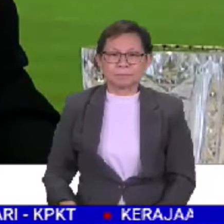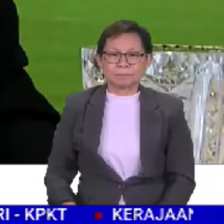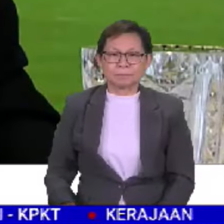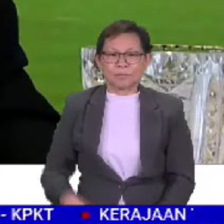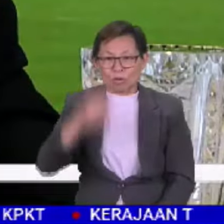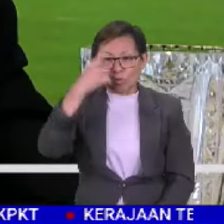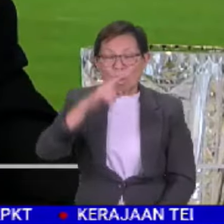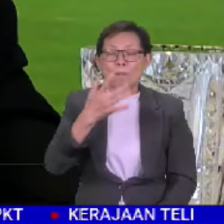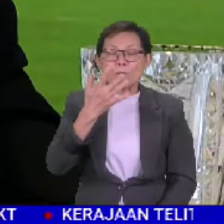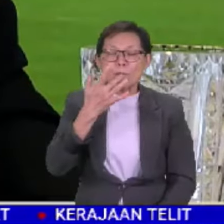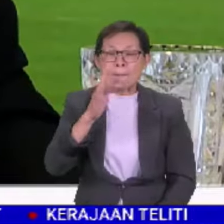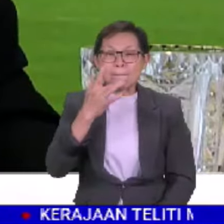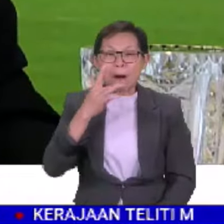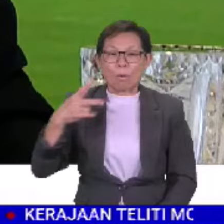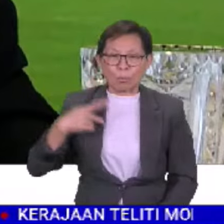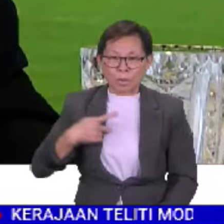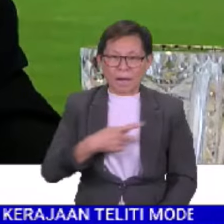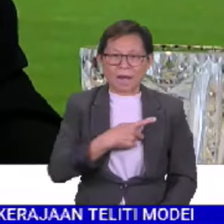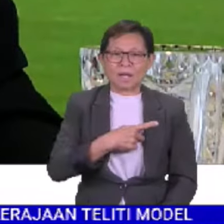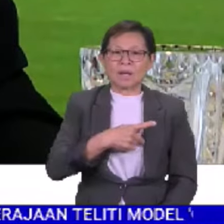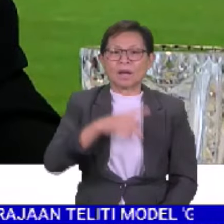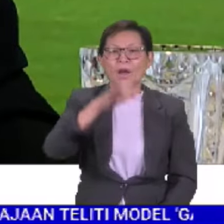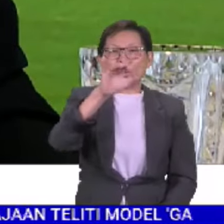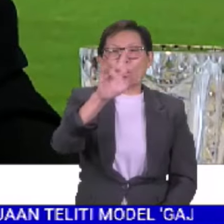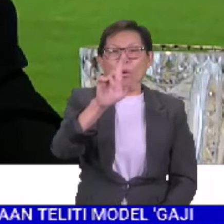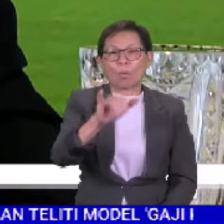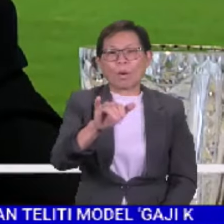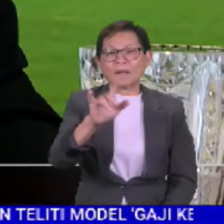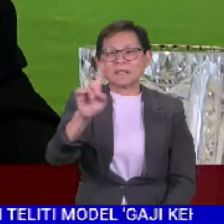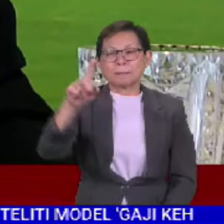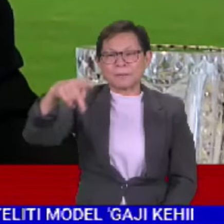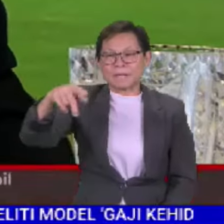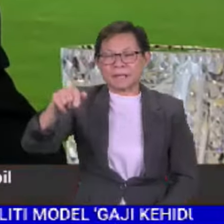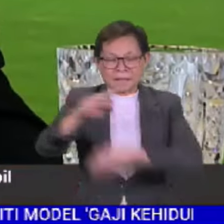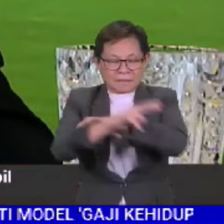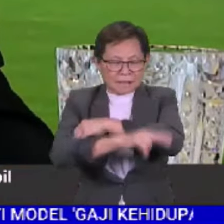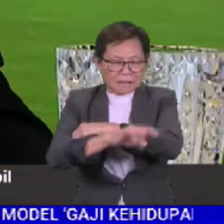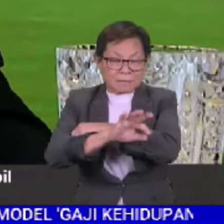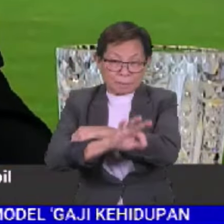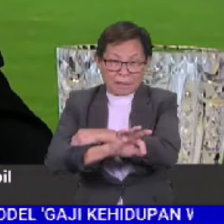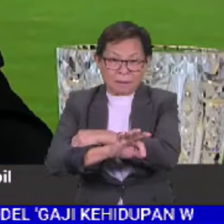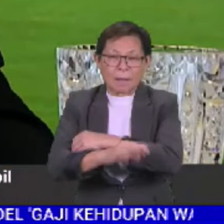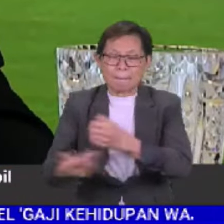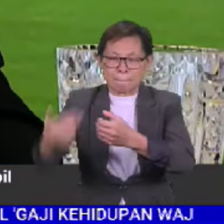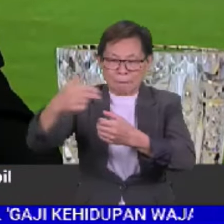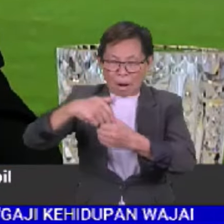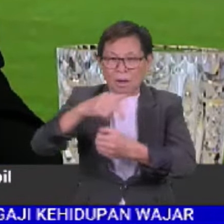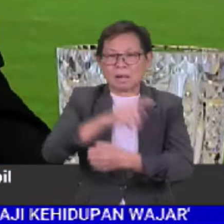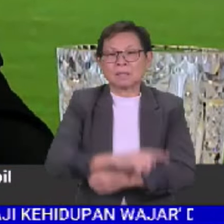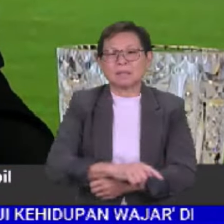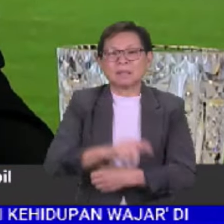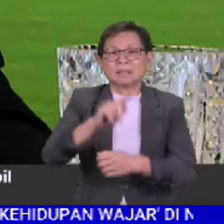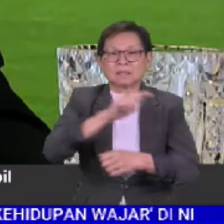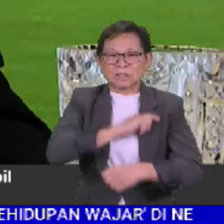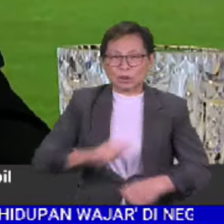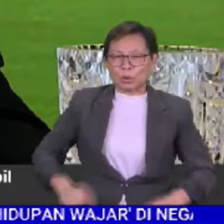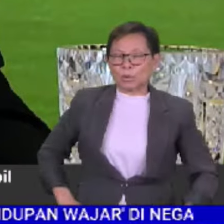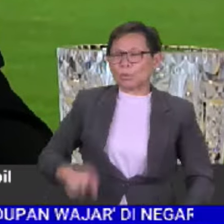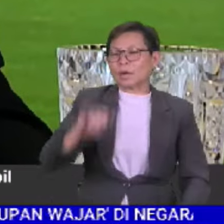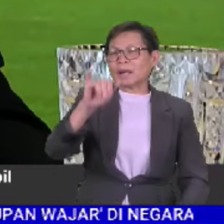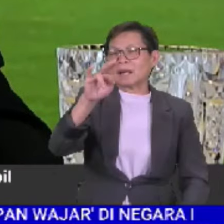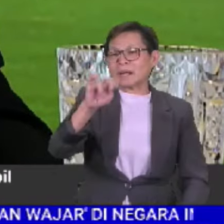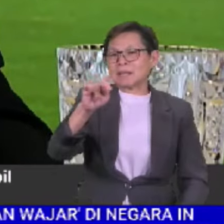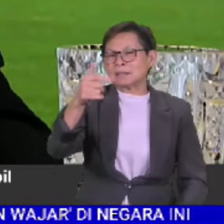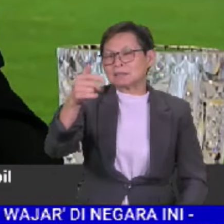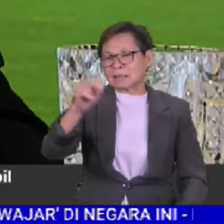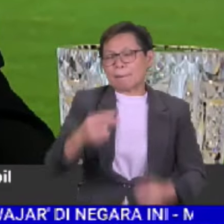So fortunately we have Tengku Duli Yang Maha Mulia Tengku Ampuan Negeri Sembilan participated, Tengku Intan Syafina also